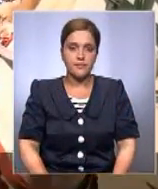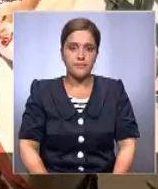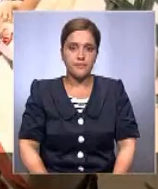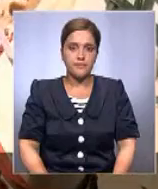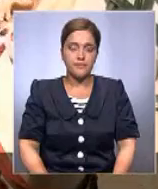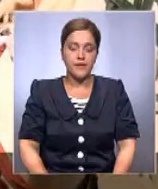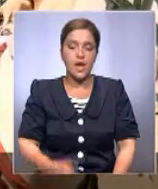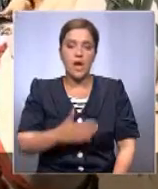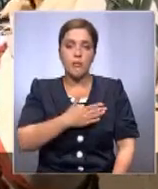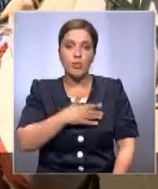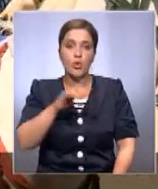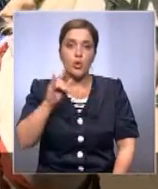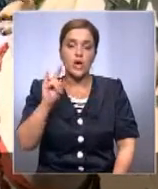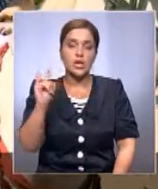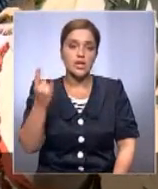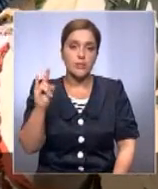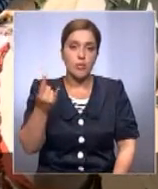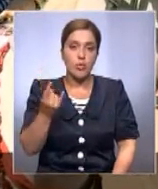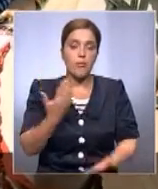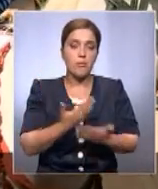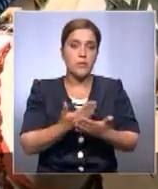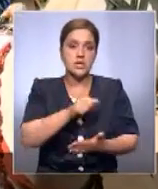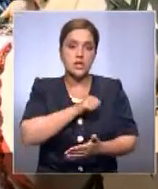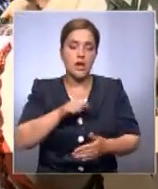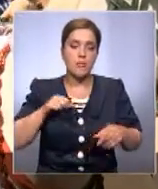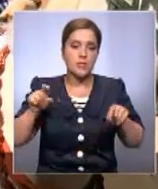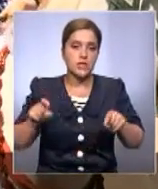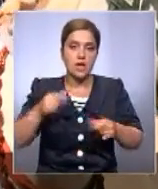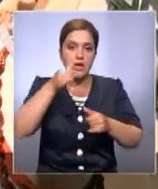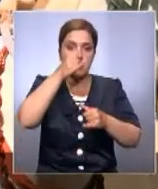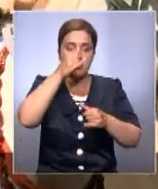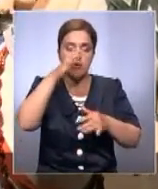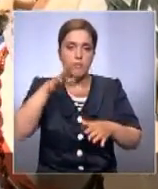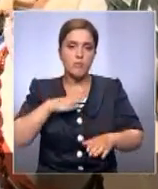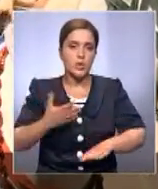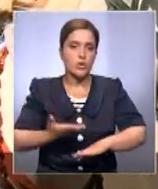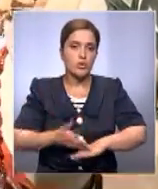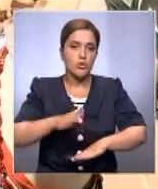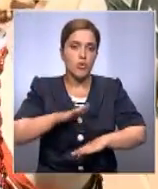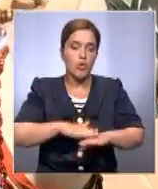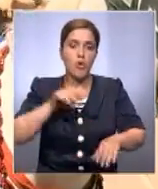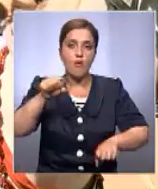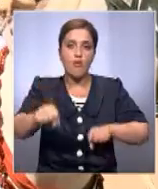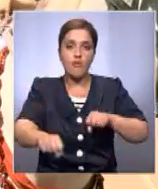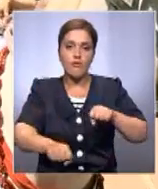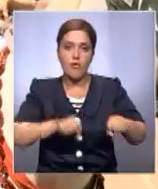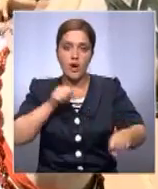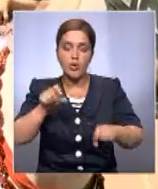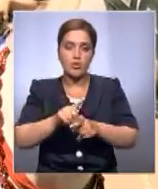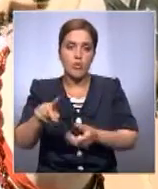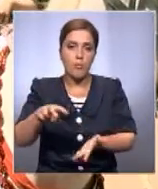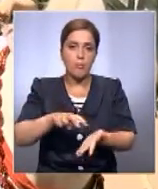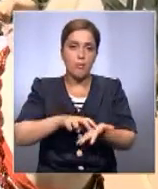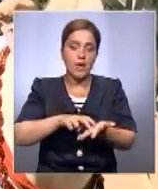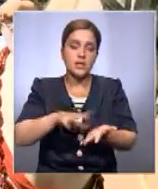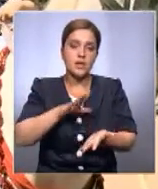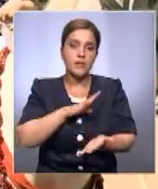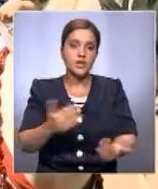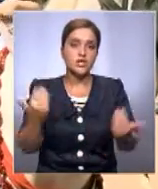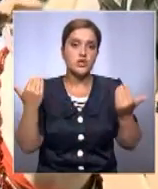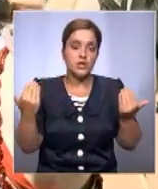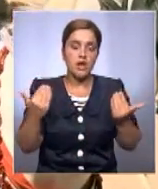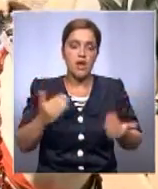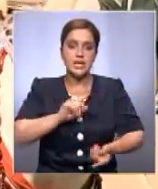Наш ребенок, к примеру, не мог самостоятельно сидеть. За парту сажали стулья. Трудом, а велосипеда и вовсе боялся. Сейчас